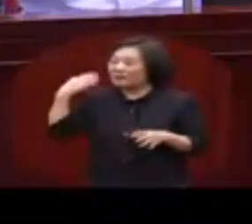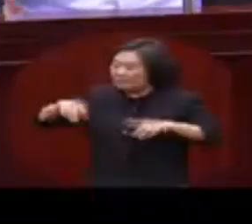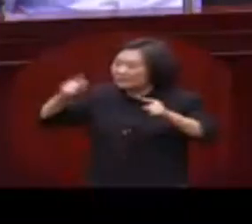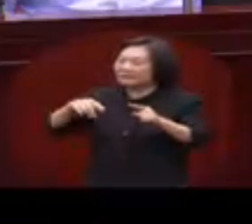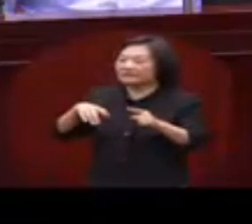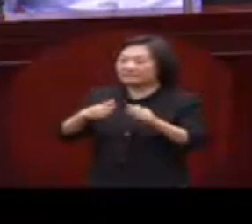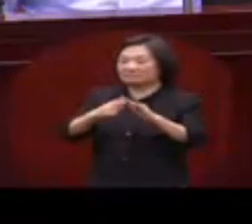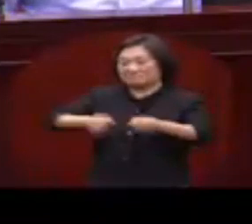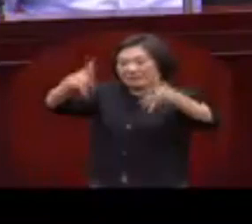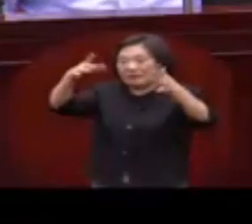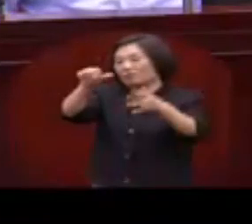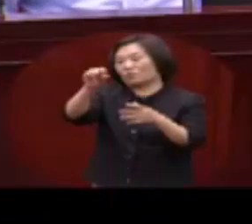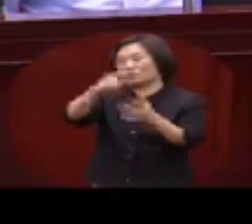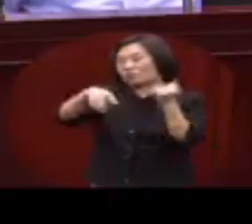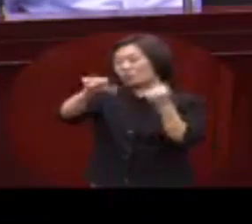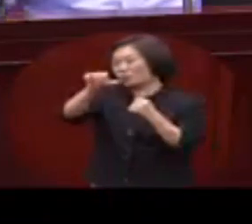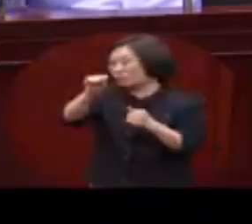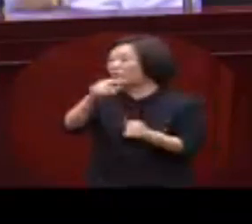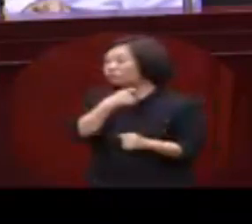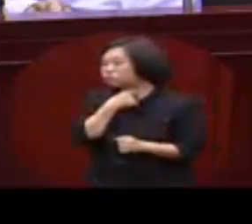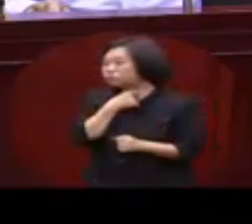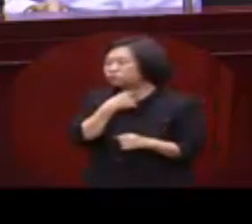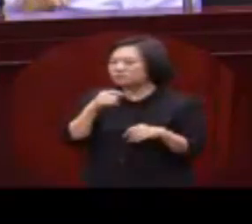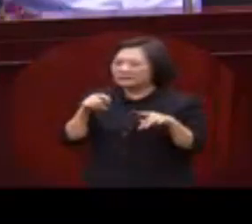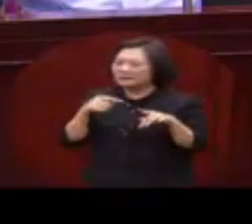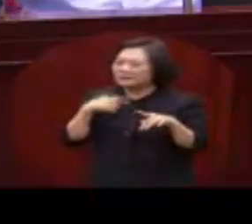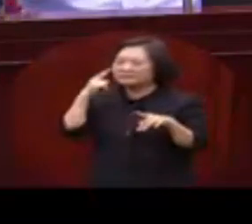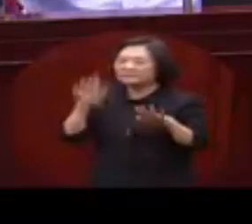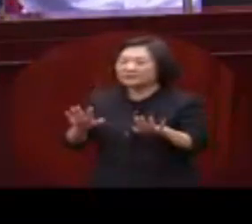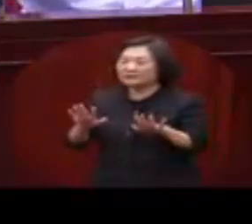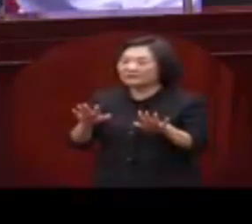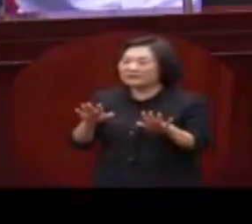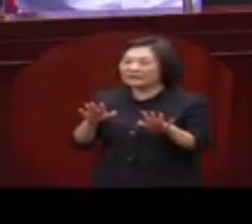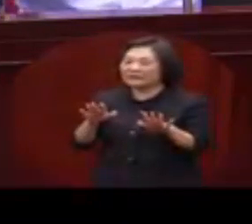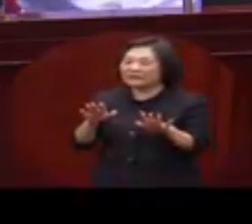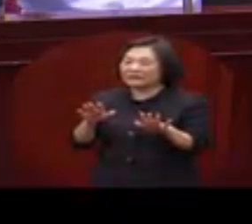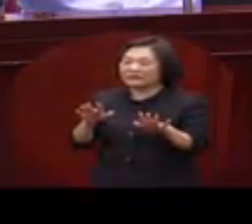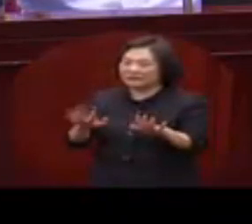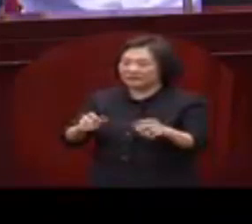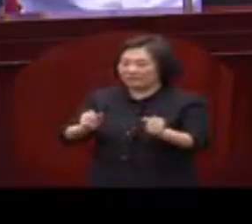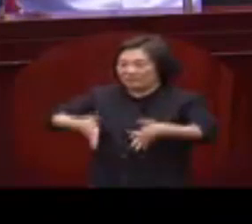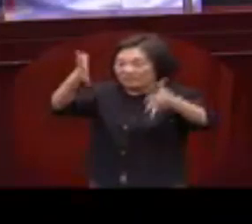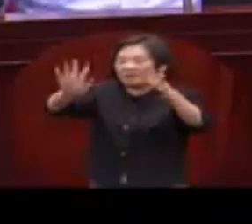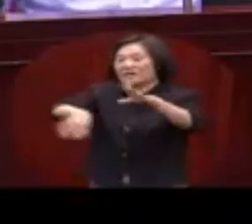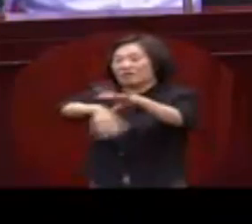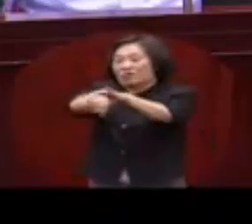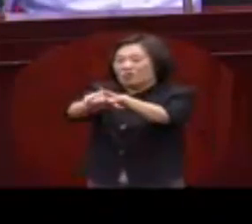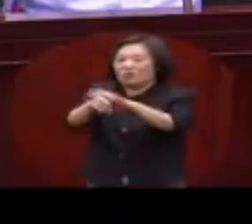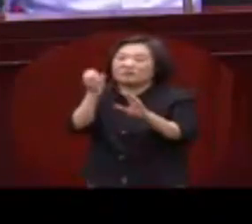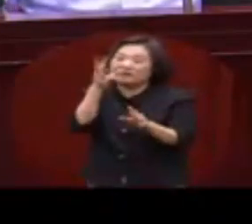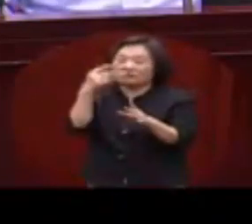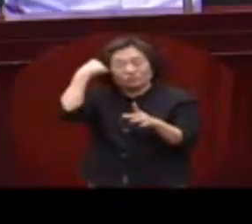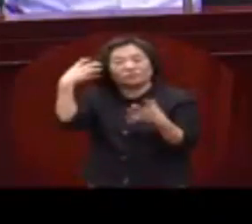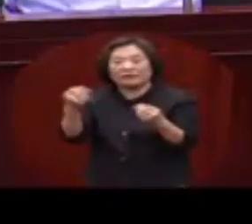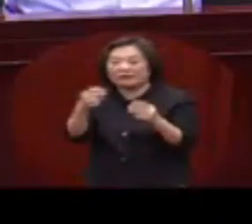要盖公宅50000户，我跟大家讲哦，目前台湾连续3个月没有住的人的房子80万户。